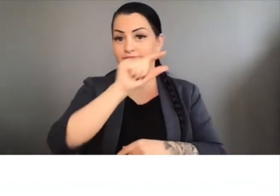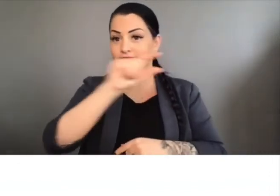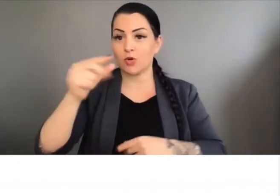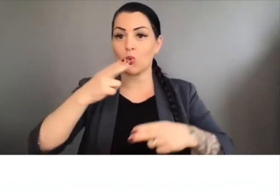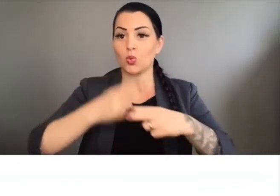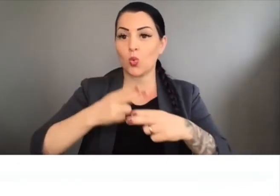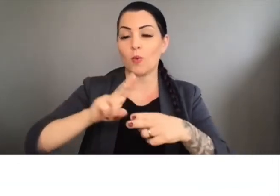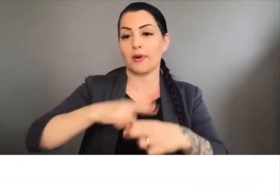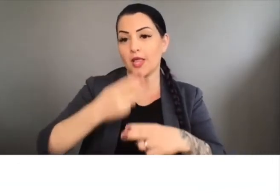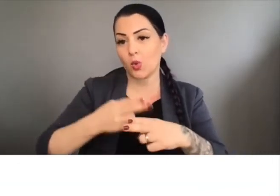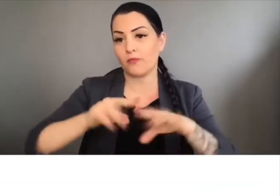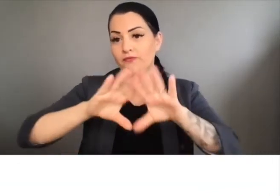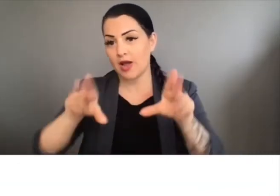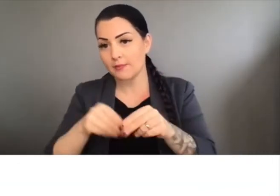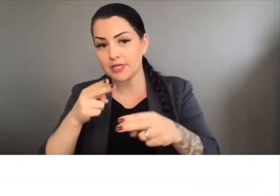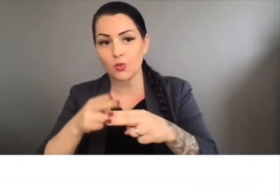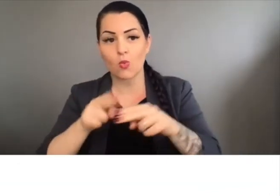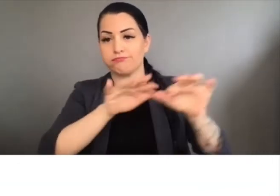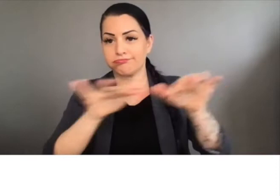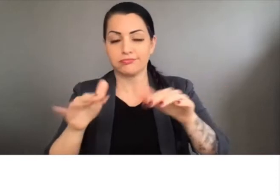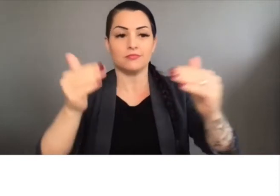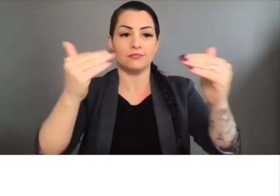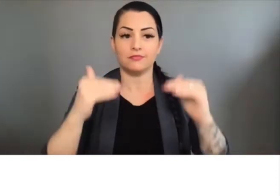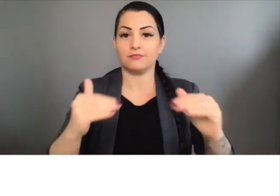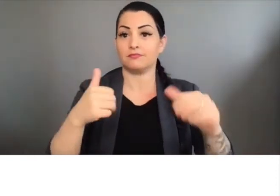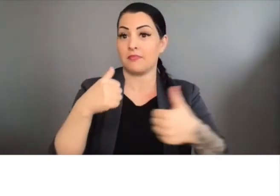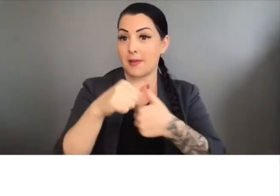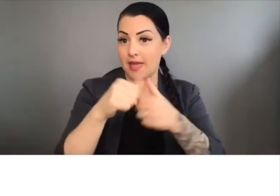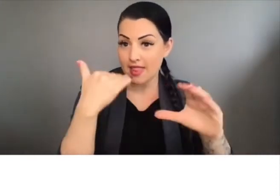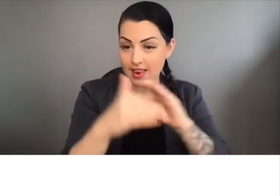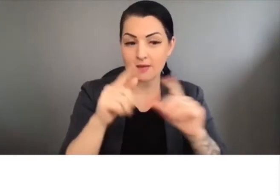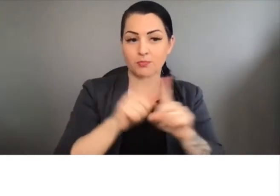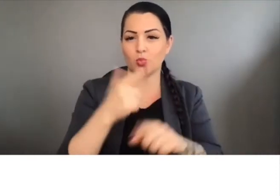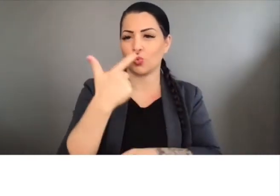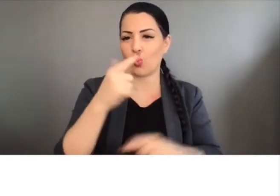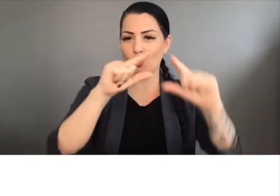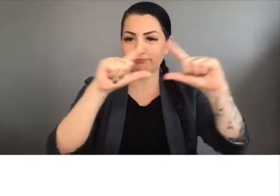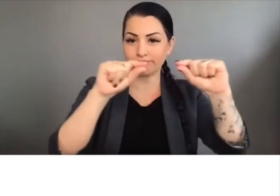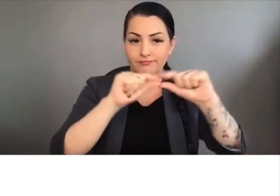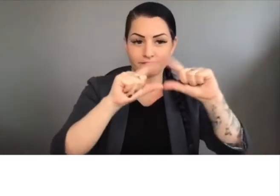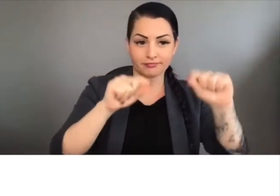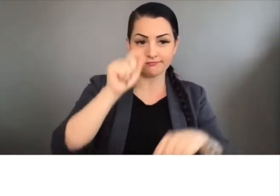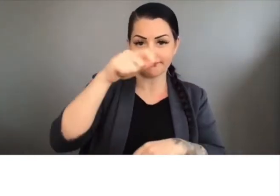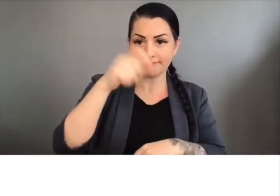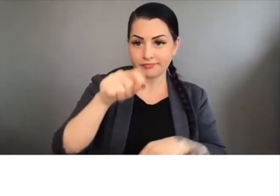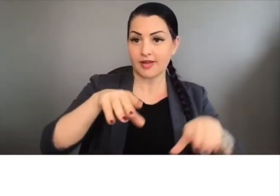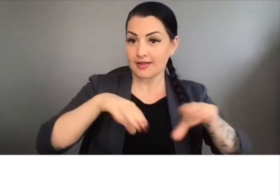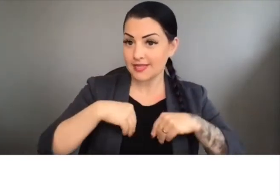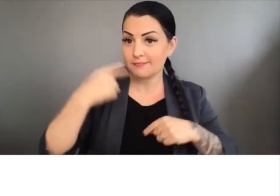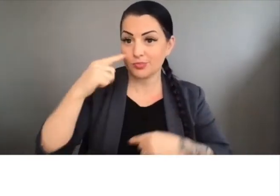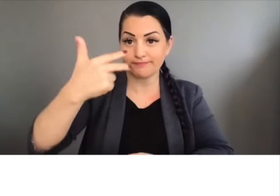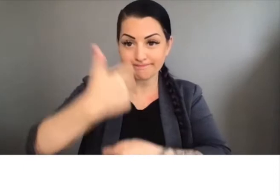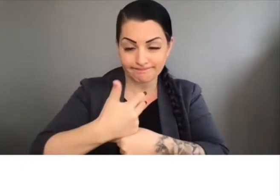peut se connecter, renseigner son nom, prénom, son adresse mail, cocher les deux cases qui indiquent qu'il accepte d'être